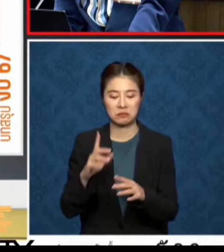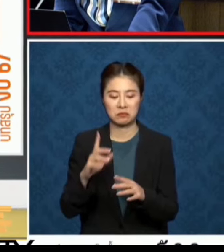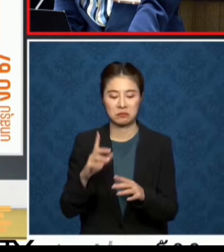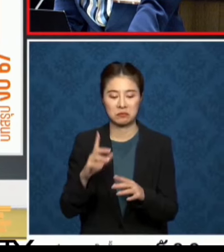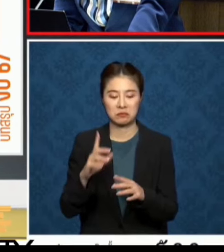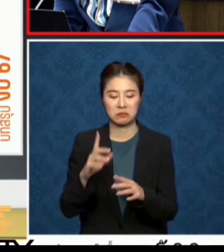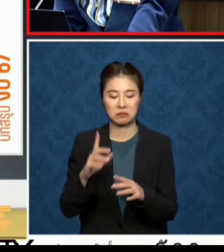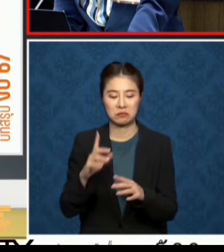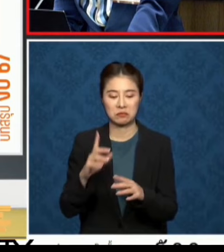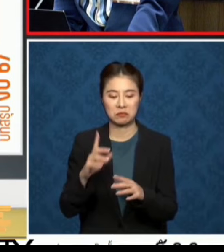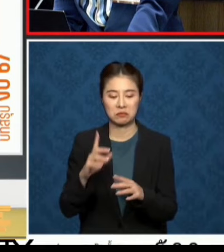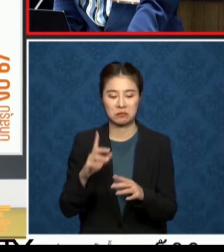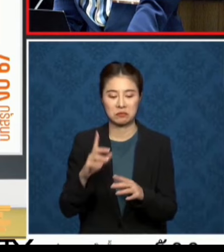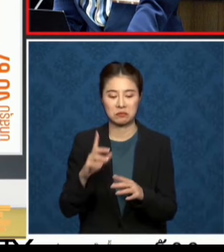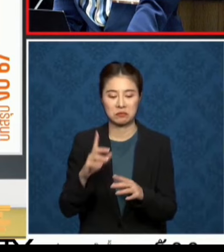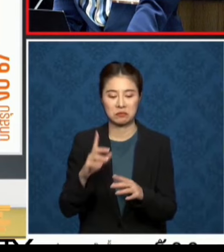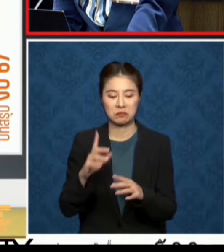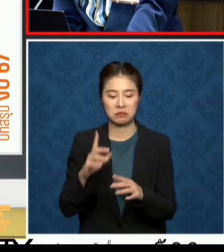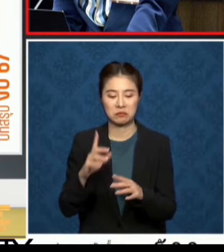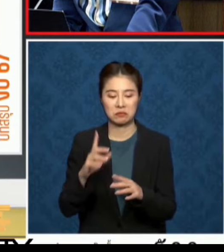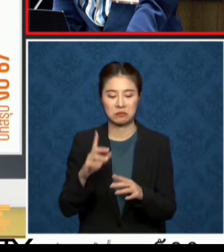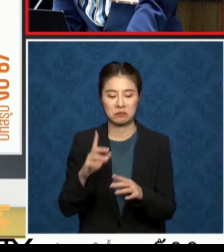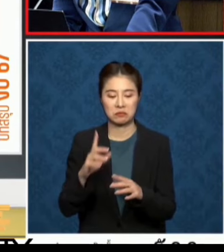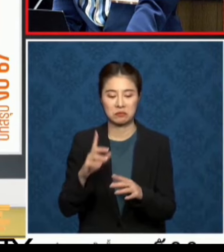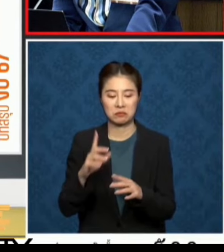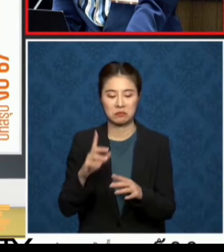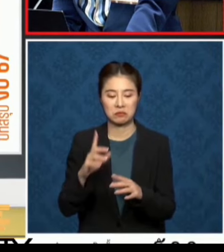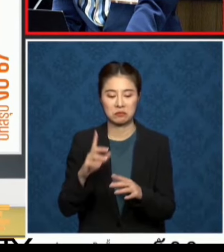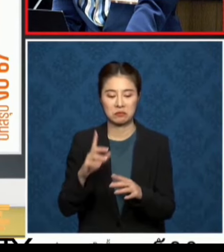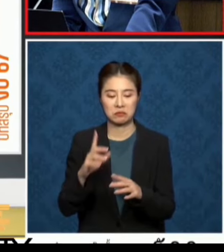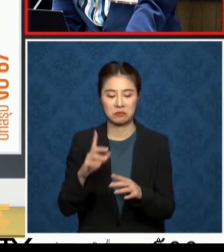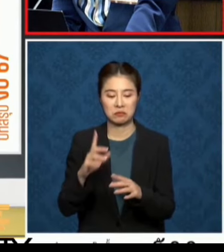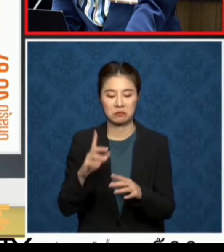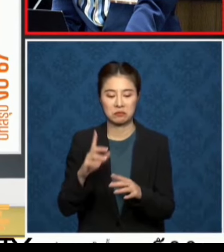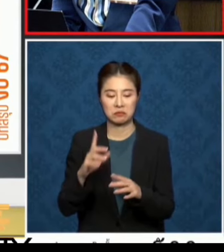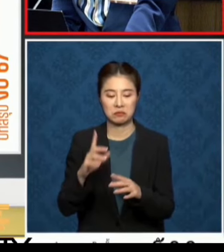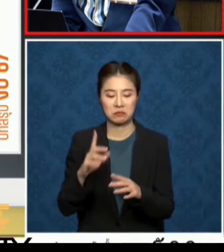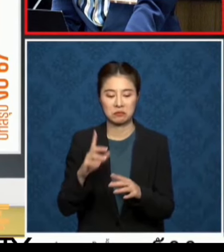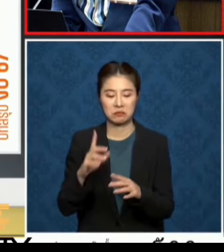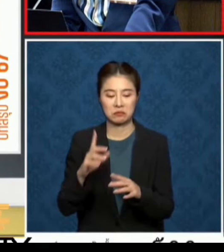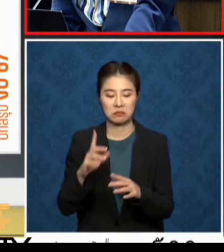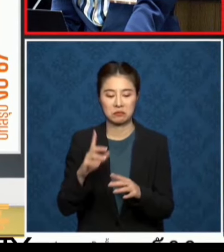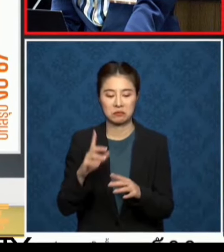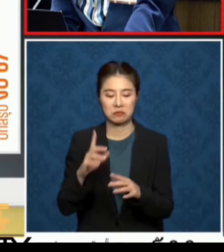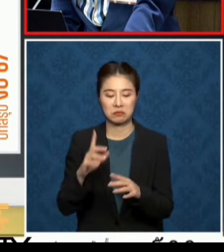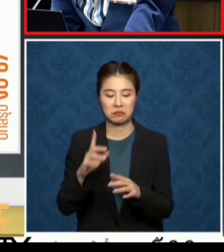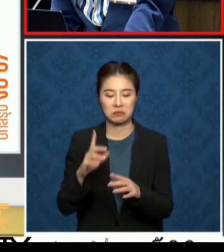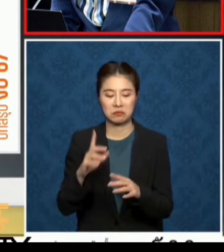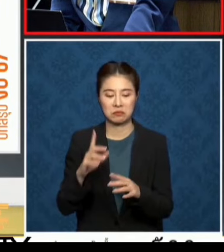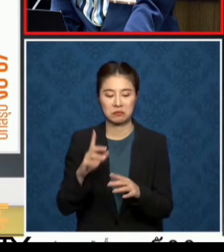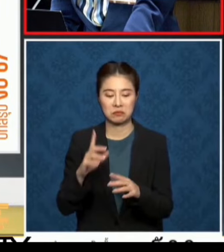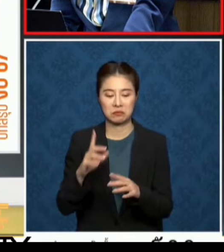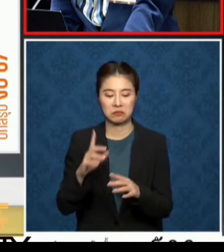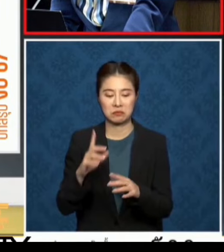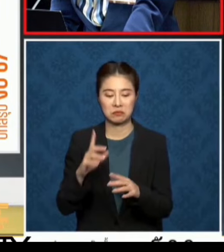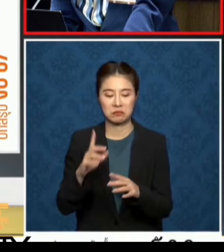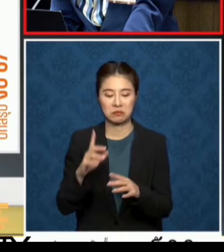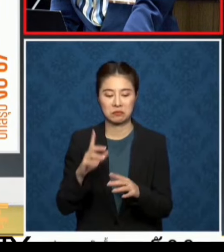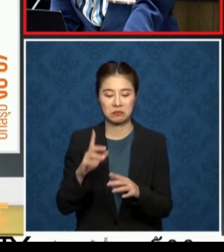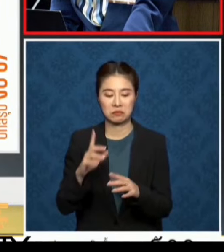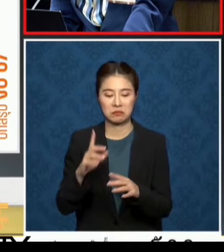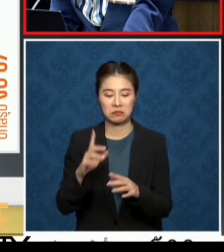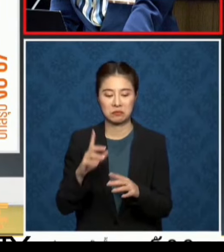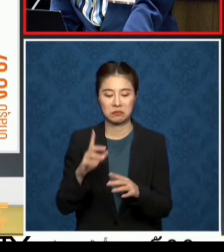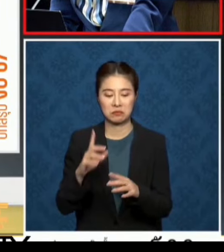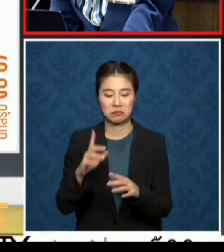สสบัญชีรายชื่อพรรคก้าวไกลและคนสุดท้ายประกรณ์วุฒิอุดมพิพัฒน์สกุลเอาไปฟัง